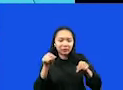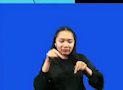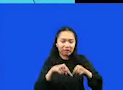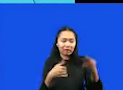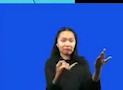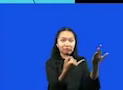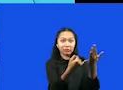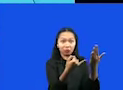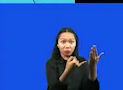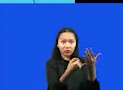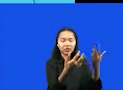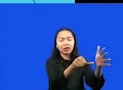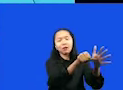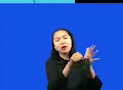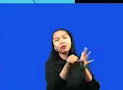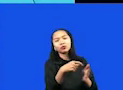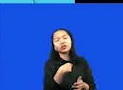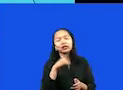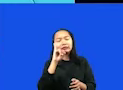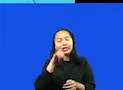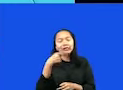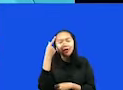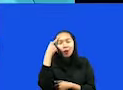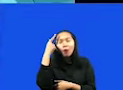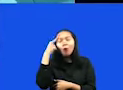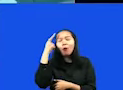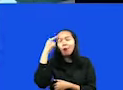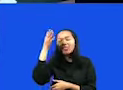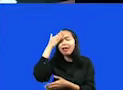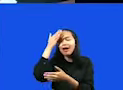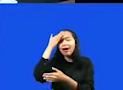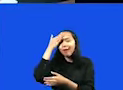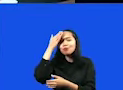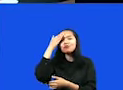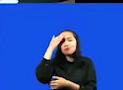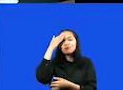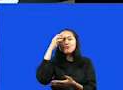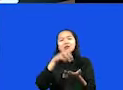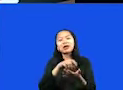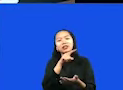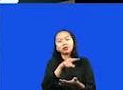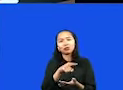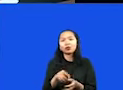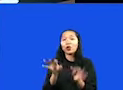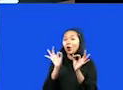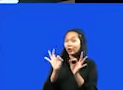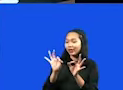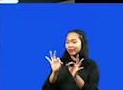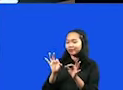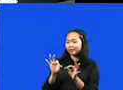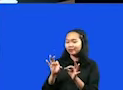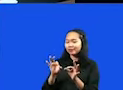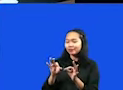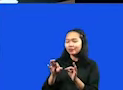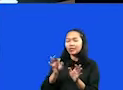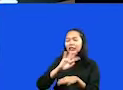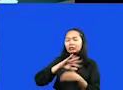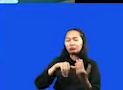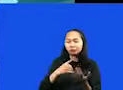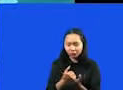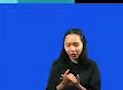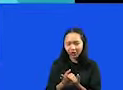tahu baik ini menarik sekali rekan-rekan para pelaku pastoral seuskupan Agung Semarang